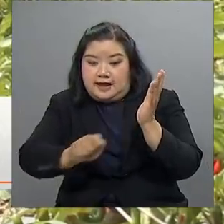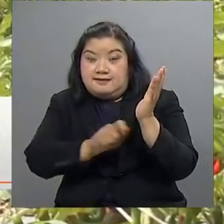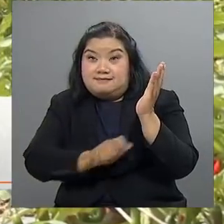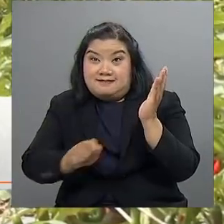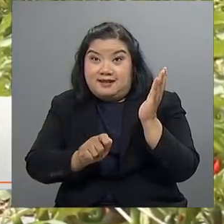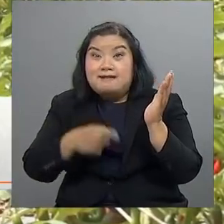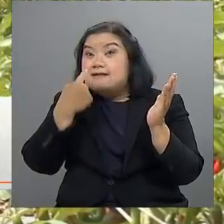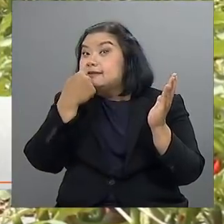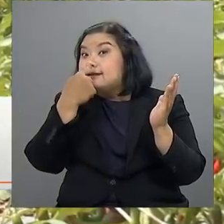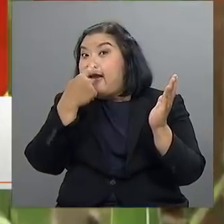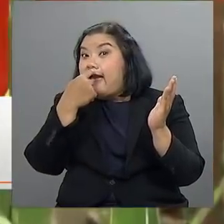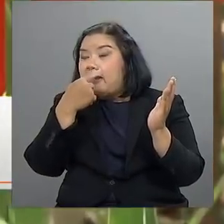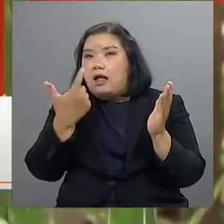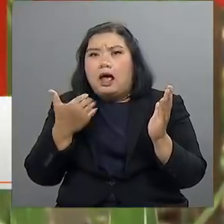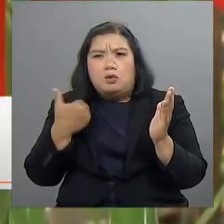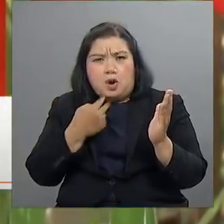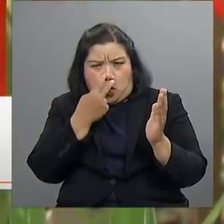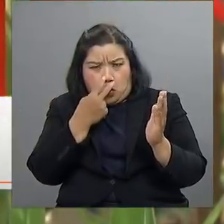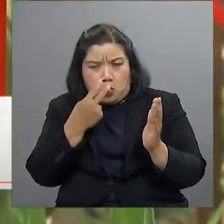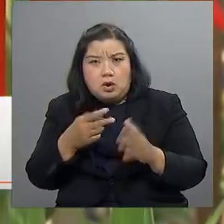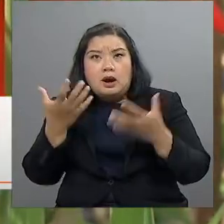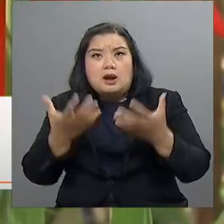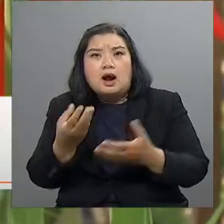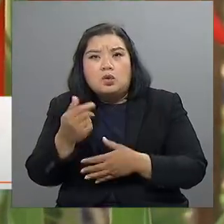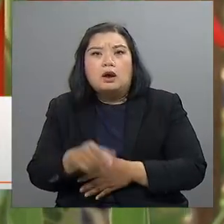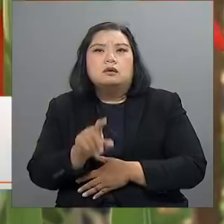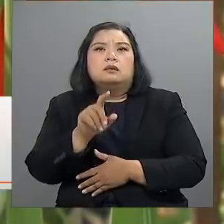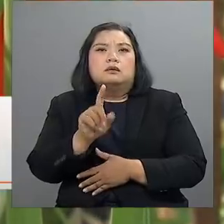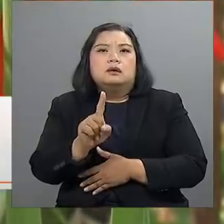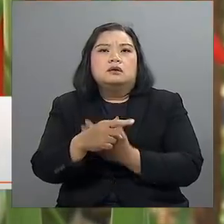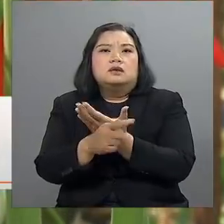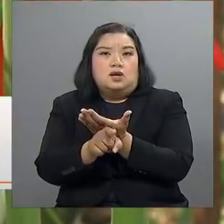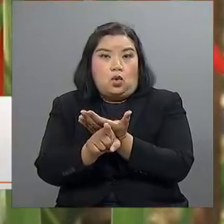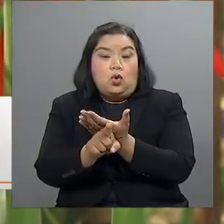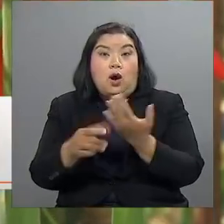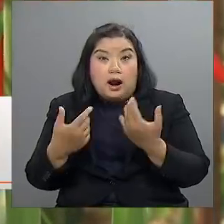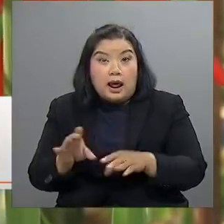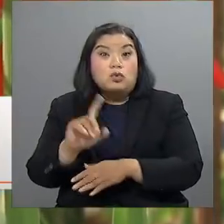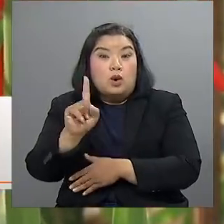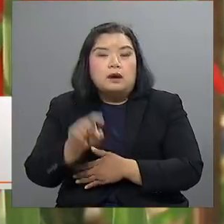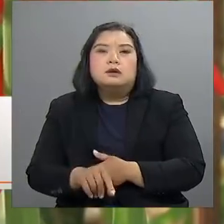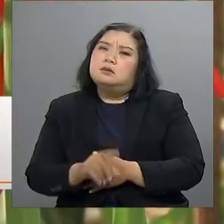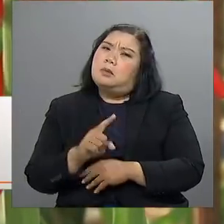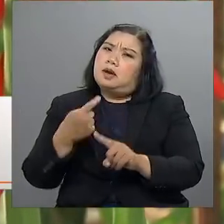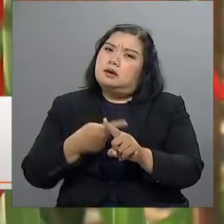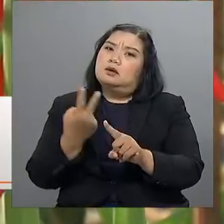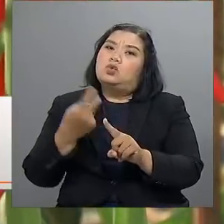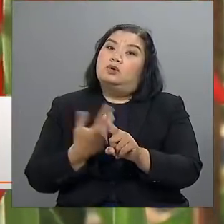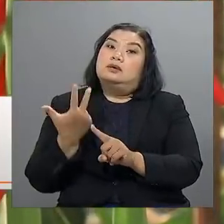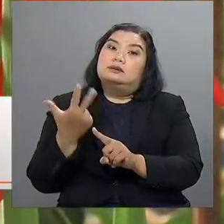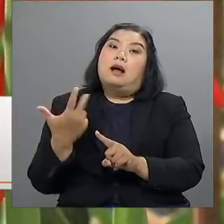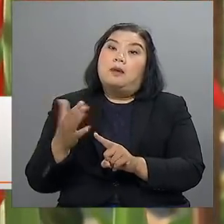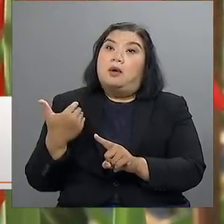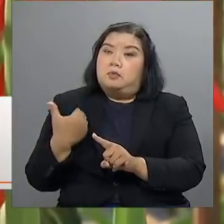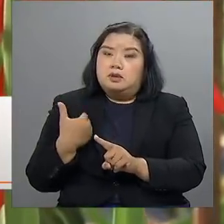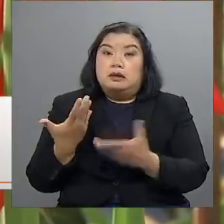ต้นน้ำหนักดีต้นละประมาณ1กิโลกรัมครับใช้เวลาปลูกเพียง 2-3 เดือนก็ออกผลผลิตและสามารถเก็บไปขายได้